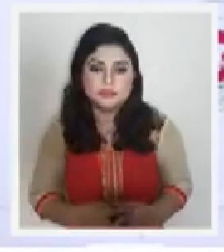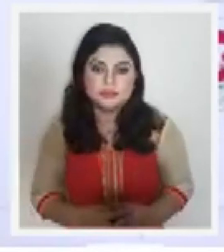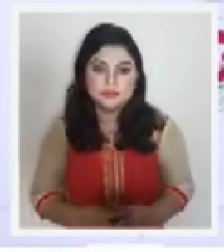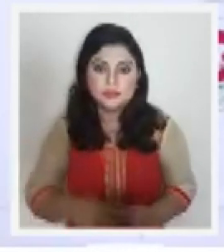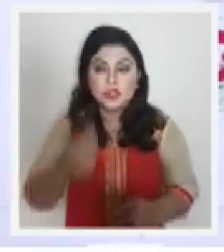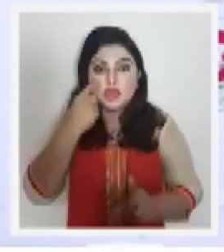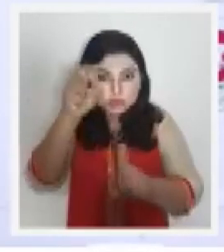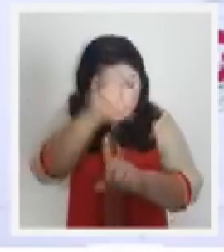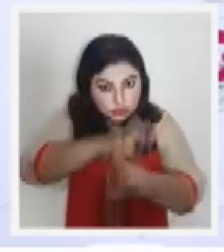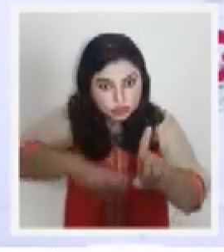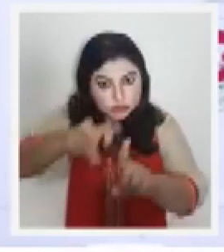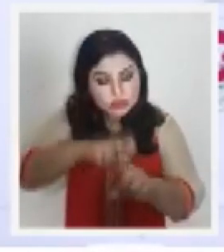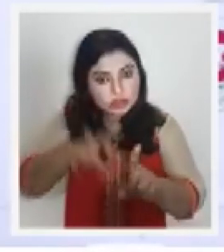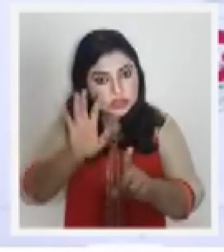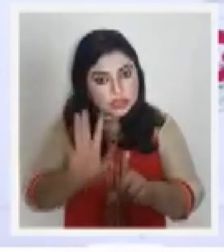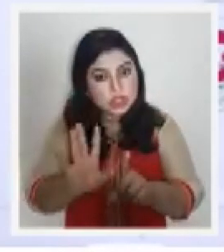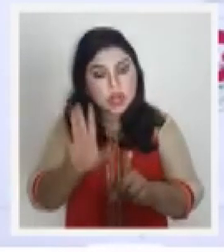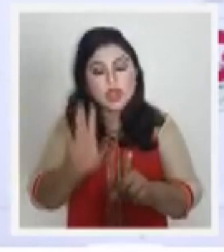188,392 জন।